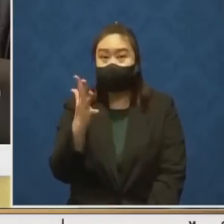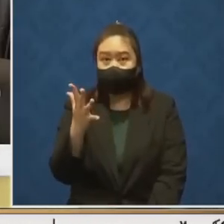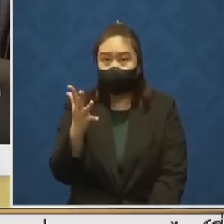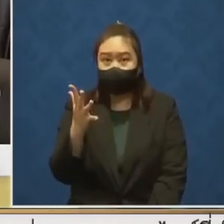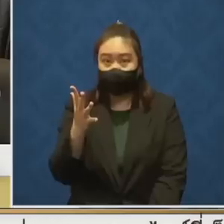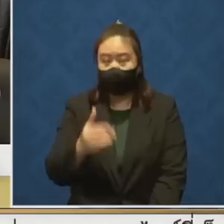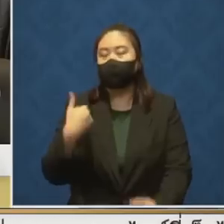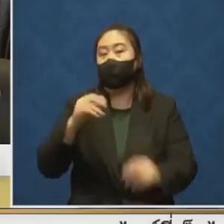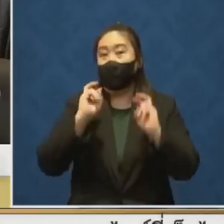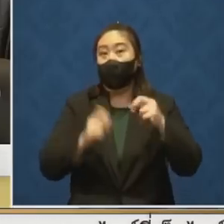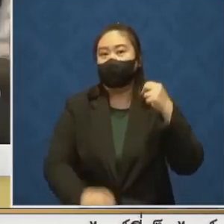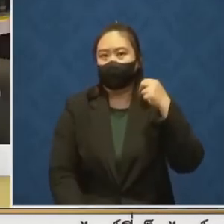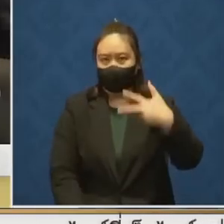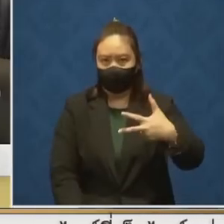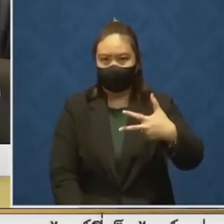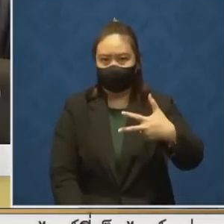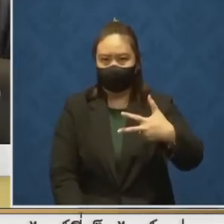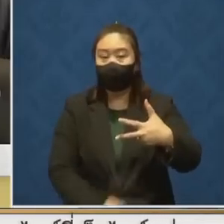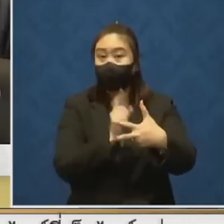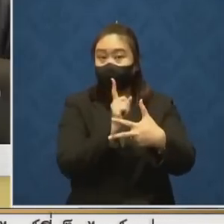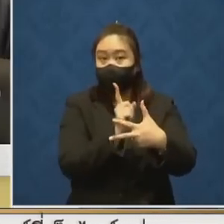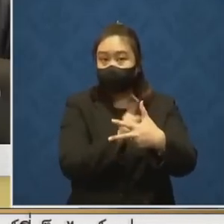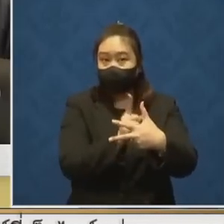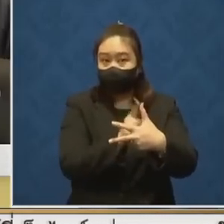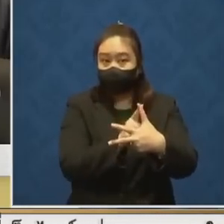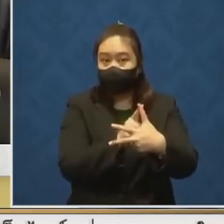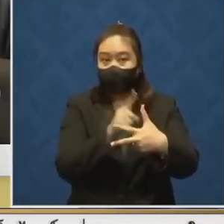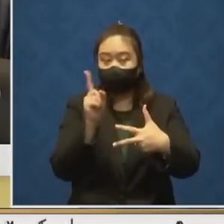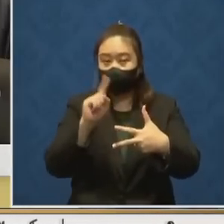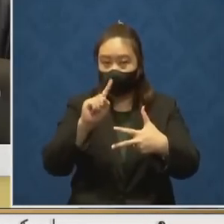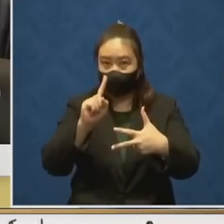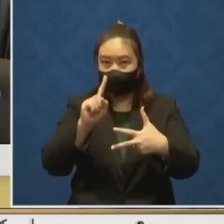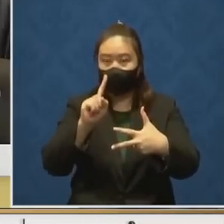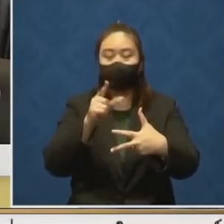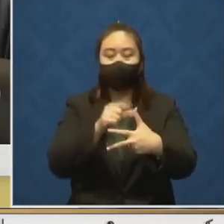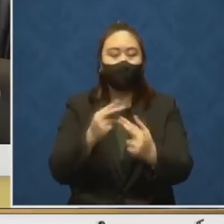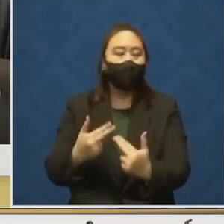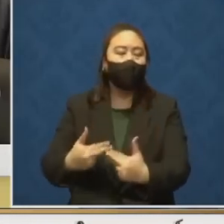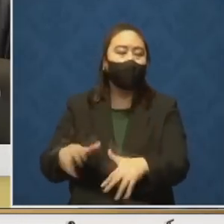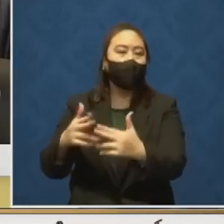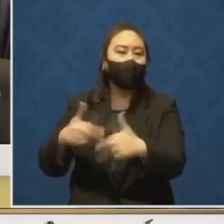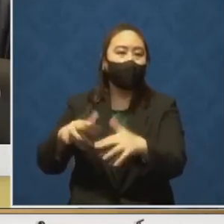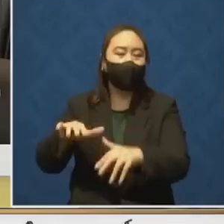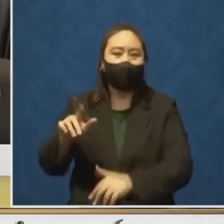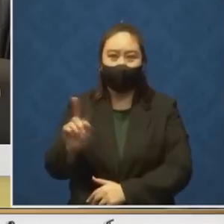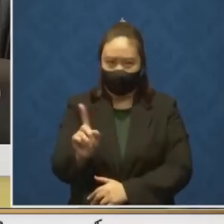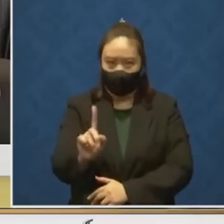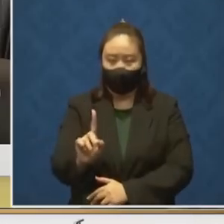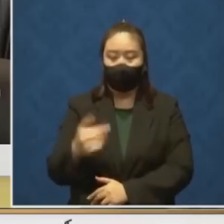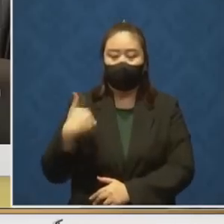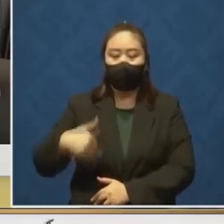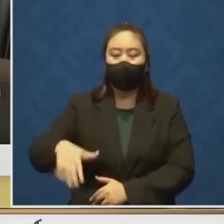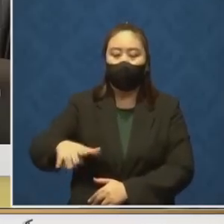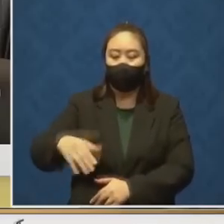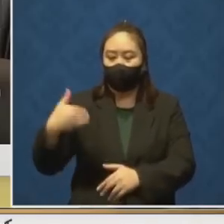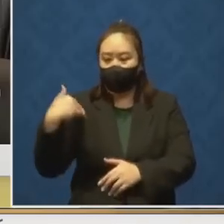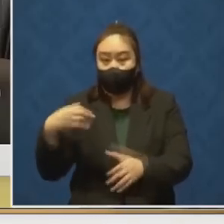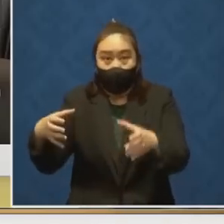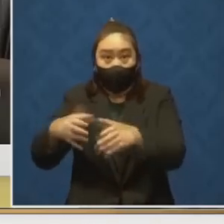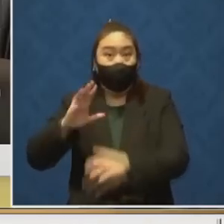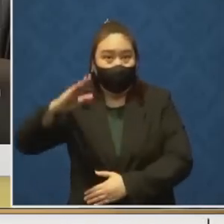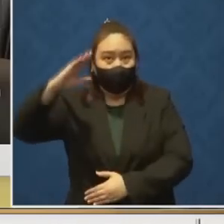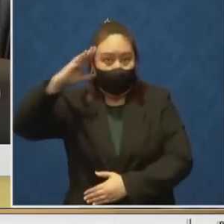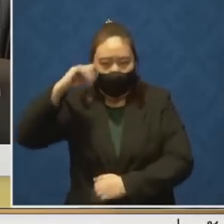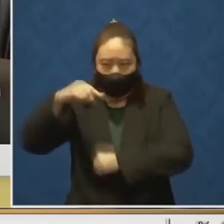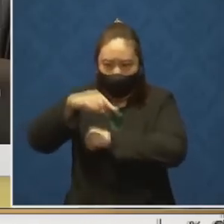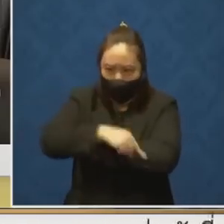นสามประเด็ดังนี้คือ1. จงใจปลอยประละเลย ให้เกิดเคลอข่ายทจริในกองทัพอย่